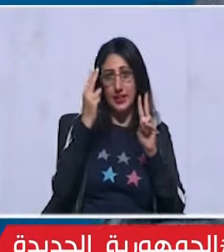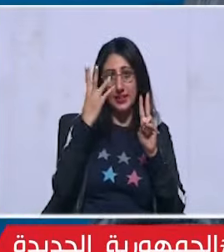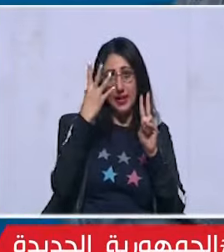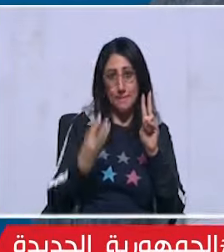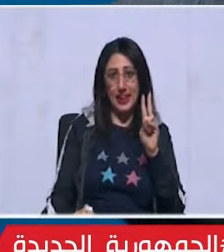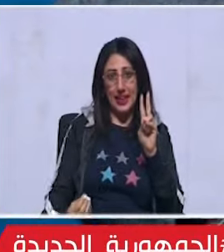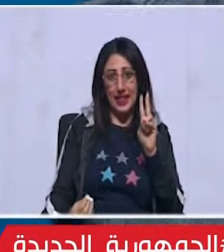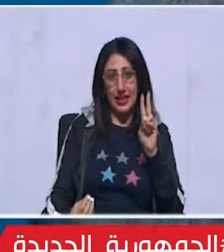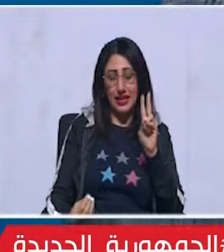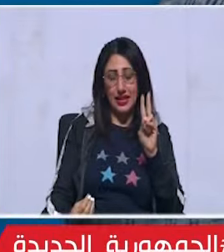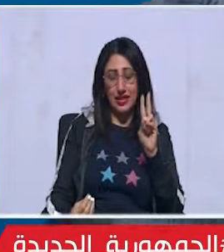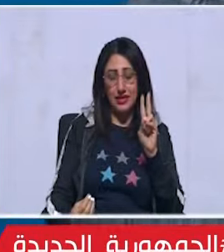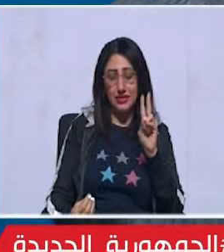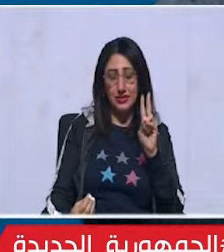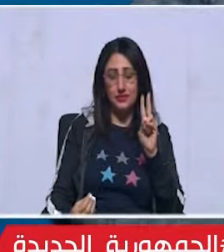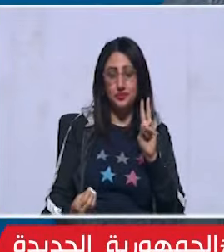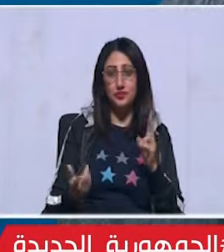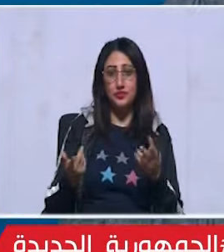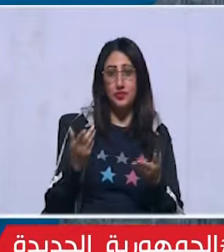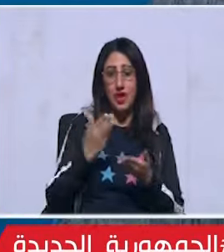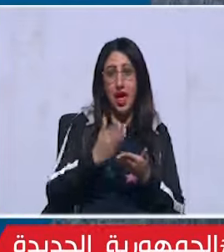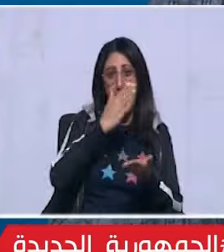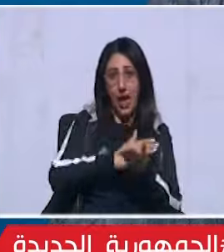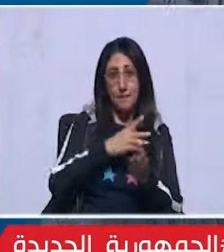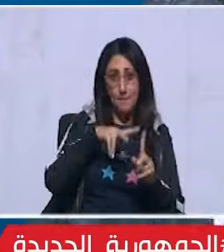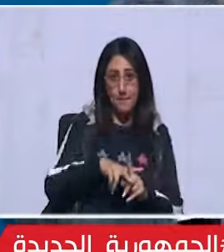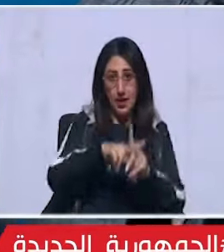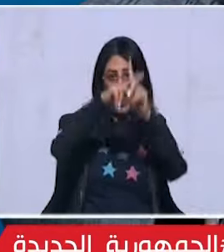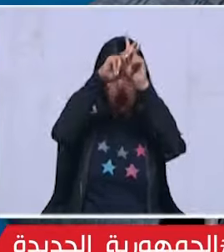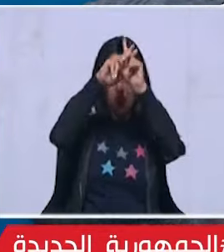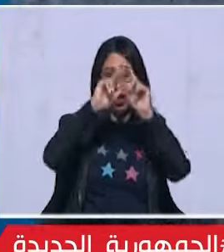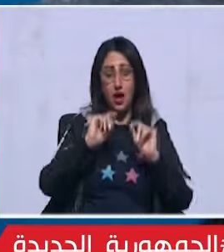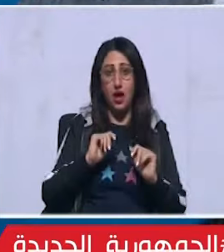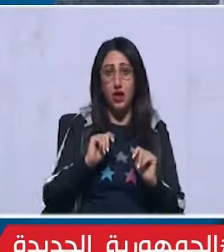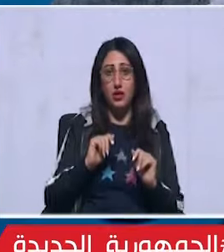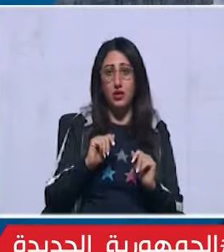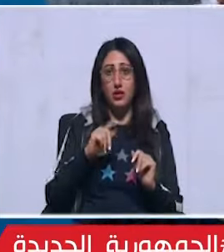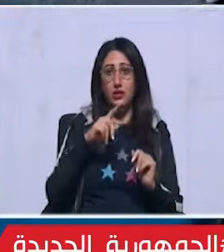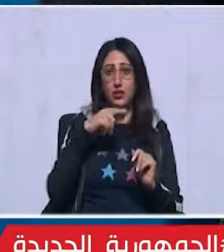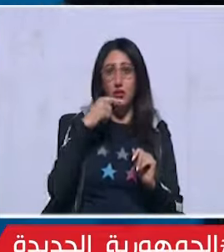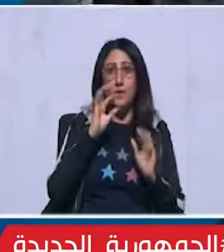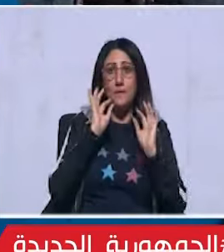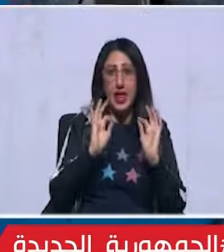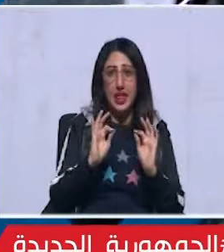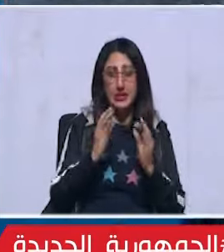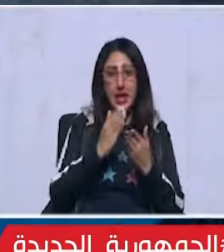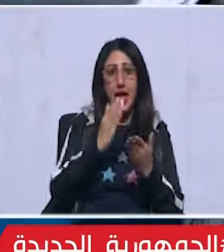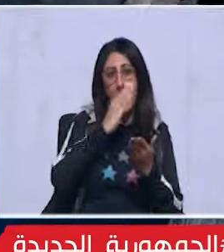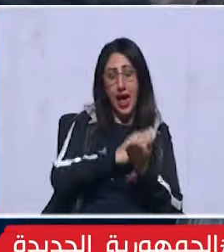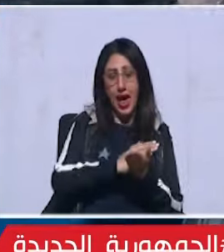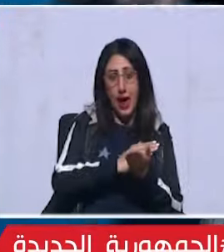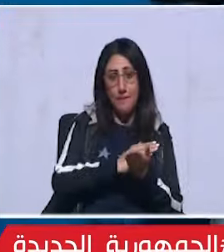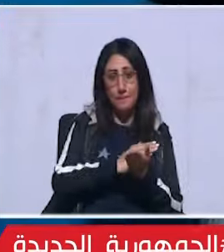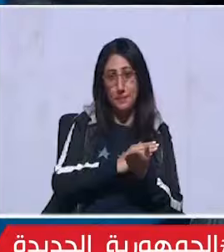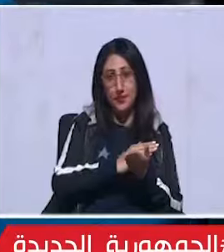النهار ولذلك حضرتك تلاحظ قبل رحله الاسراء والمعراج يقولوا فلان عقبه بن ابي معيط قبل غزوه بدر خن